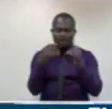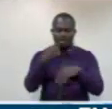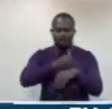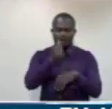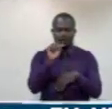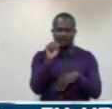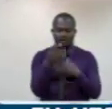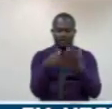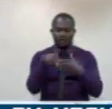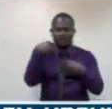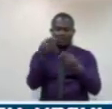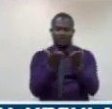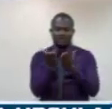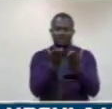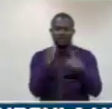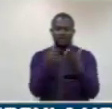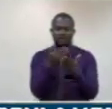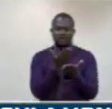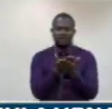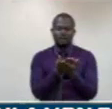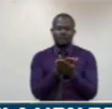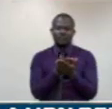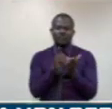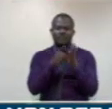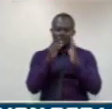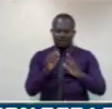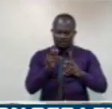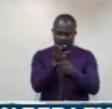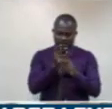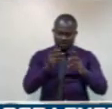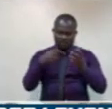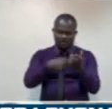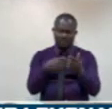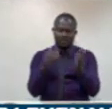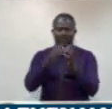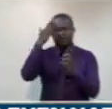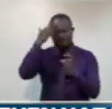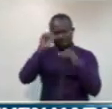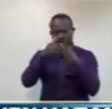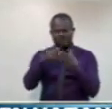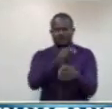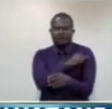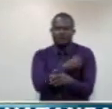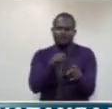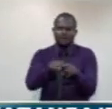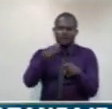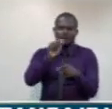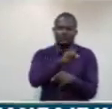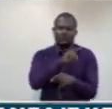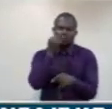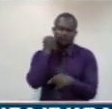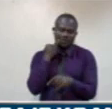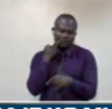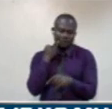mbere uko ibitaro bitanga serivisi yasabye abaganga kwita ko bavura ndetse yibutsa abaturage ko kugira ibitaro nk'ibyo iwabo ari amahirwe